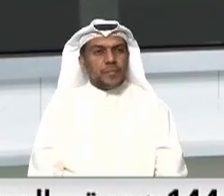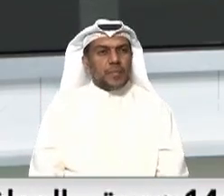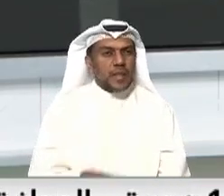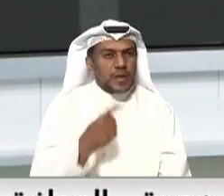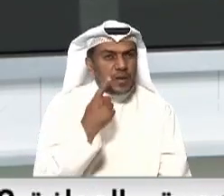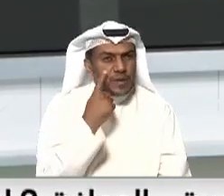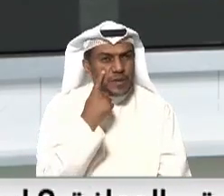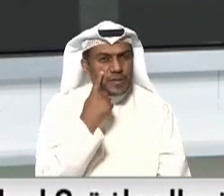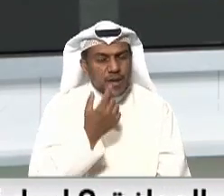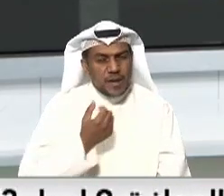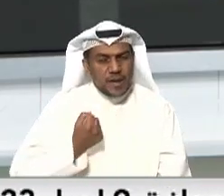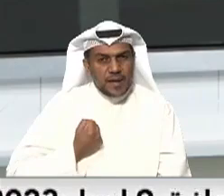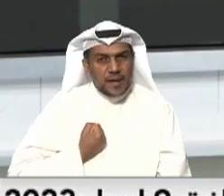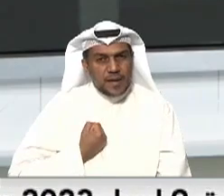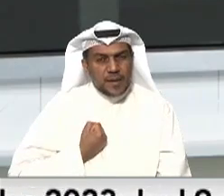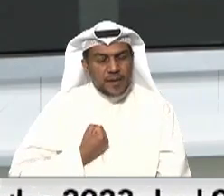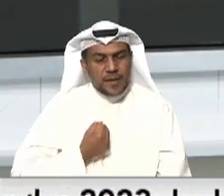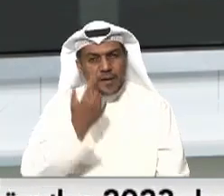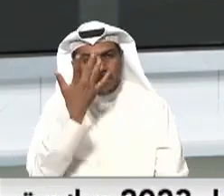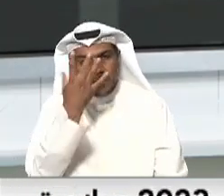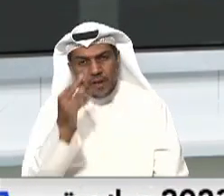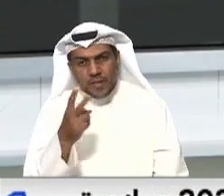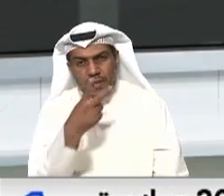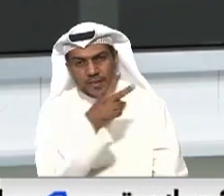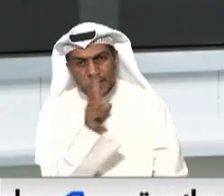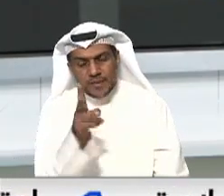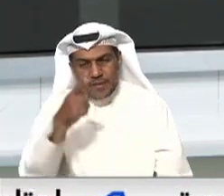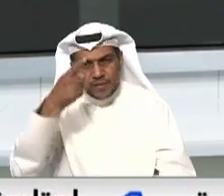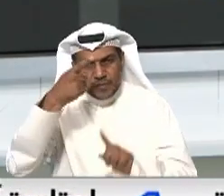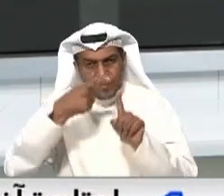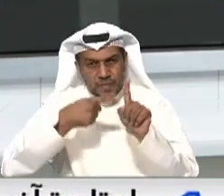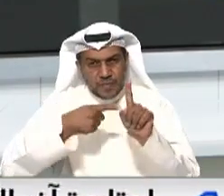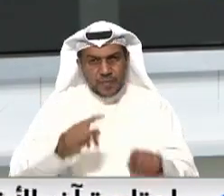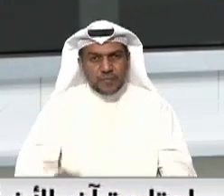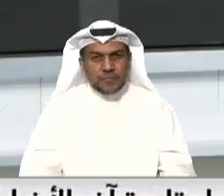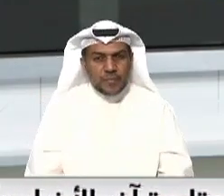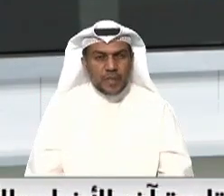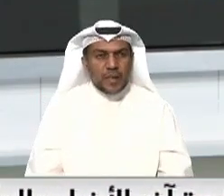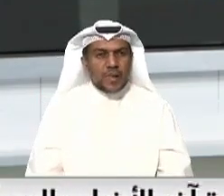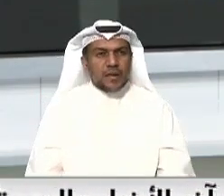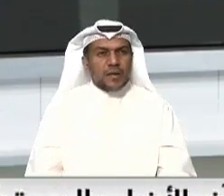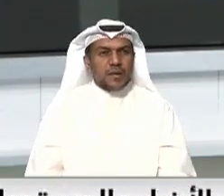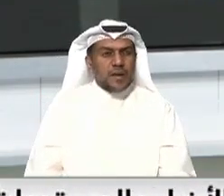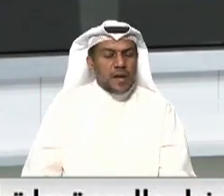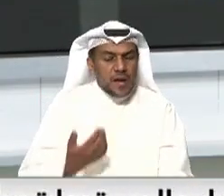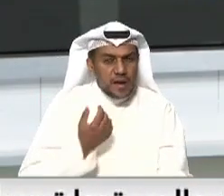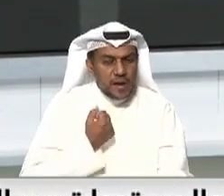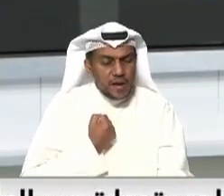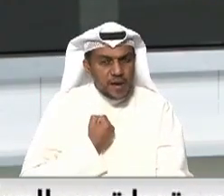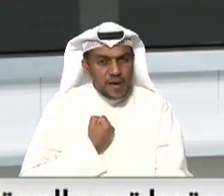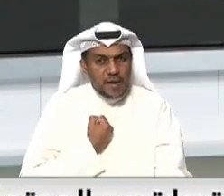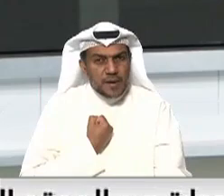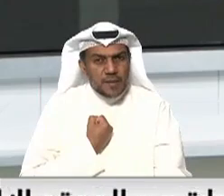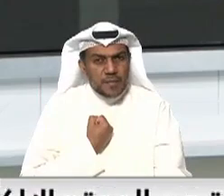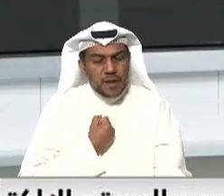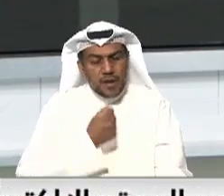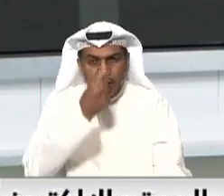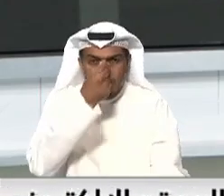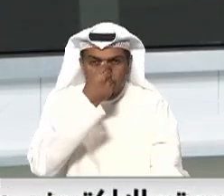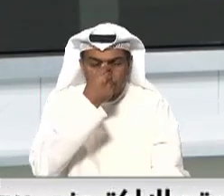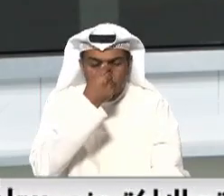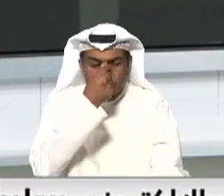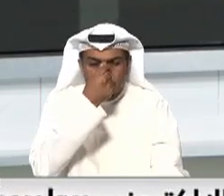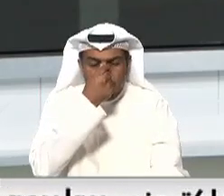المتوقعه يوم الاربعاء 35 والصغرى 20 درجه مئويه حاله عدم الاستقرار متوقع انه راح تستمر معانا ايضا في يوم الخميس